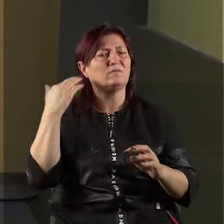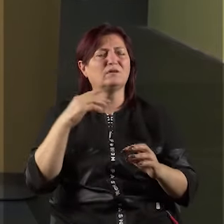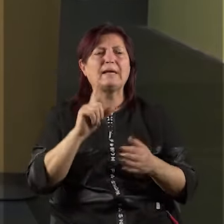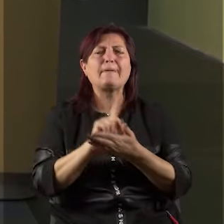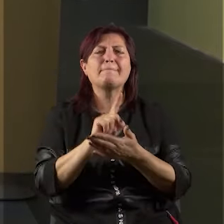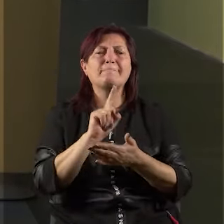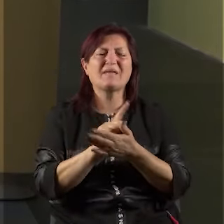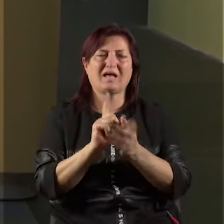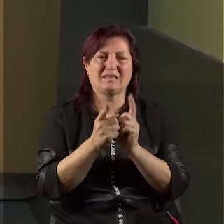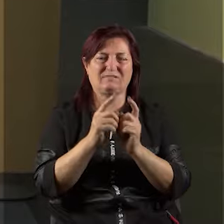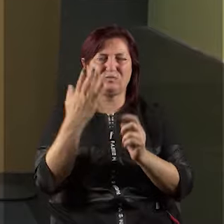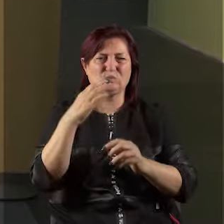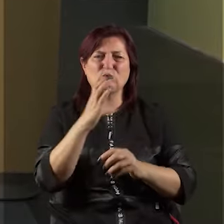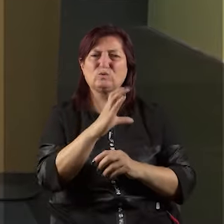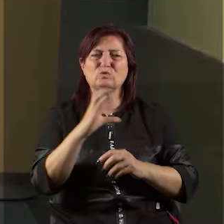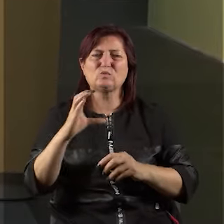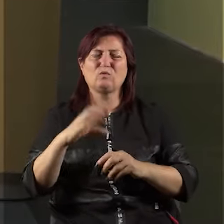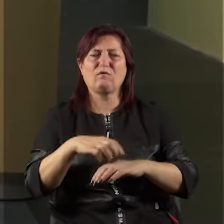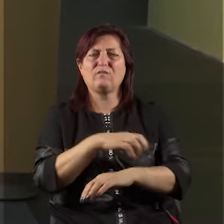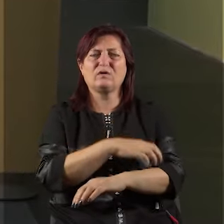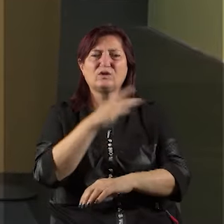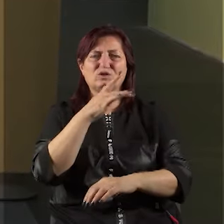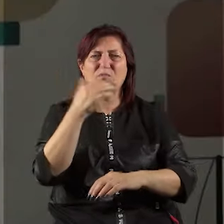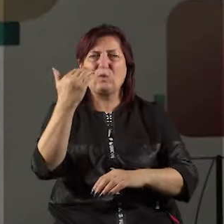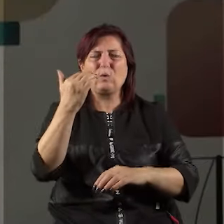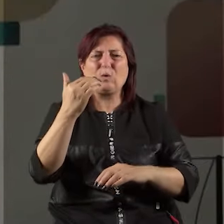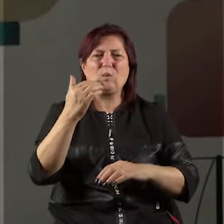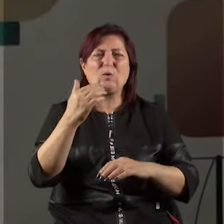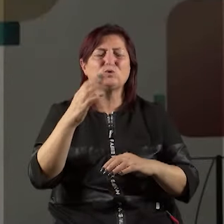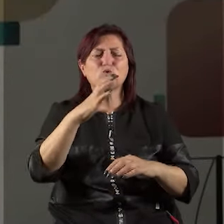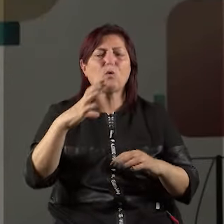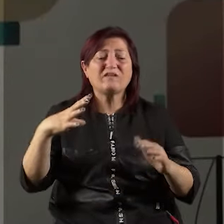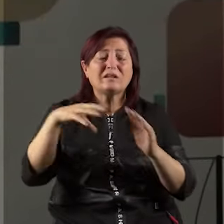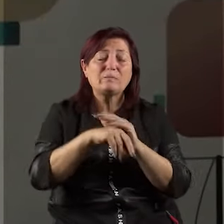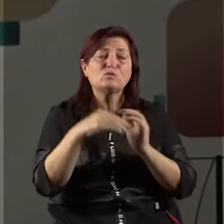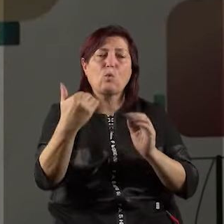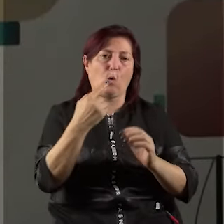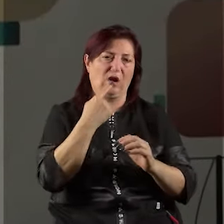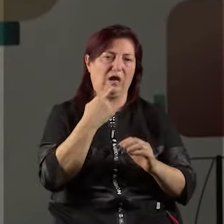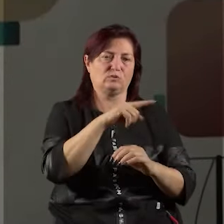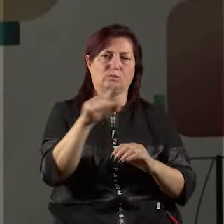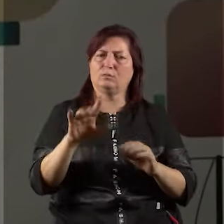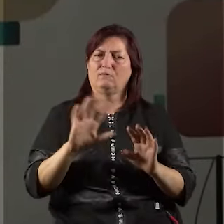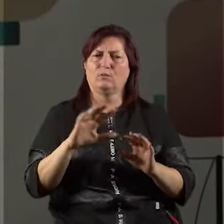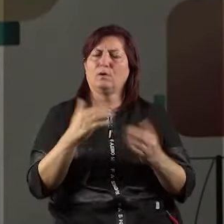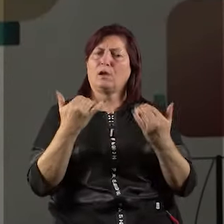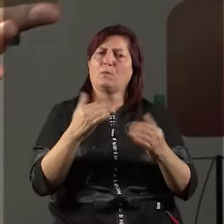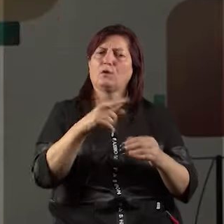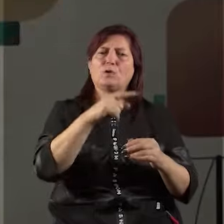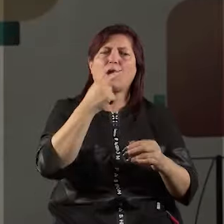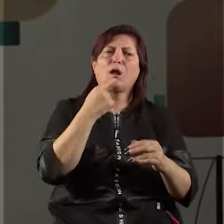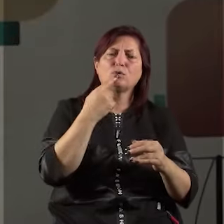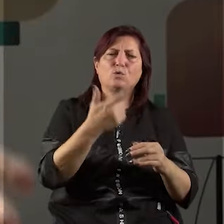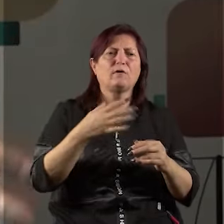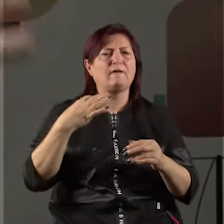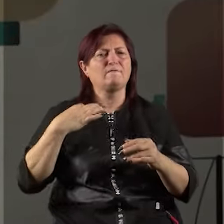հիմնականը Սովետ Միության երկրների լեզուներով, հիմա փառք Աստծո, և այդ լեզուներով են թարգմանվում, և